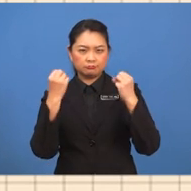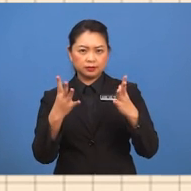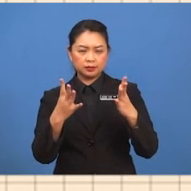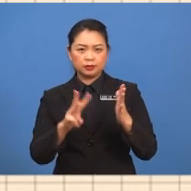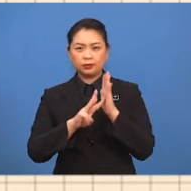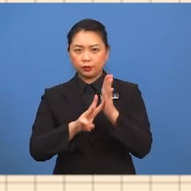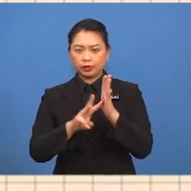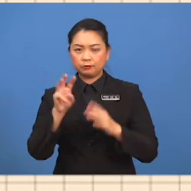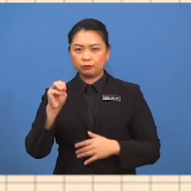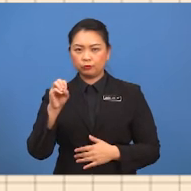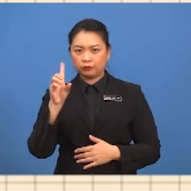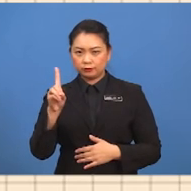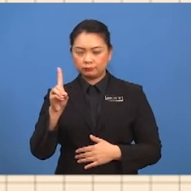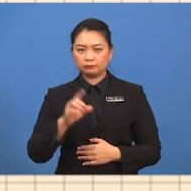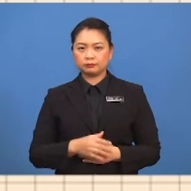mewakili mod.